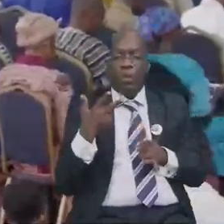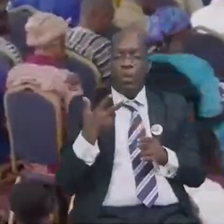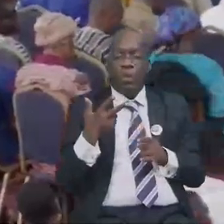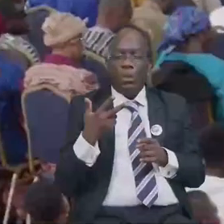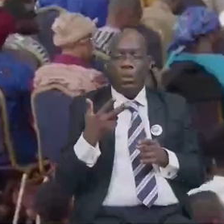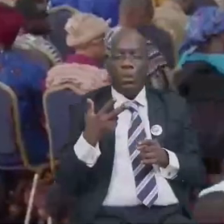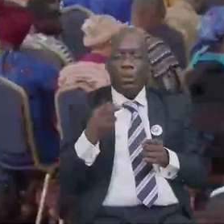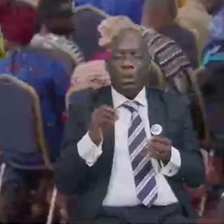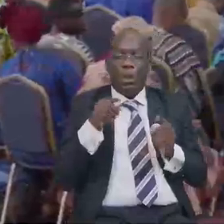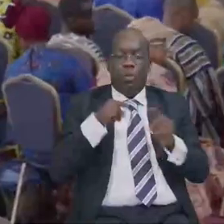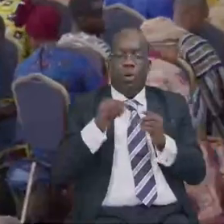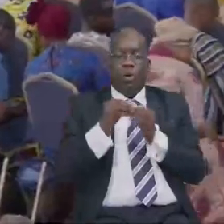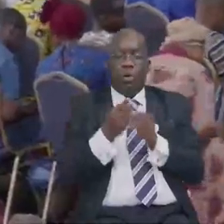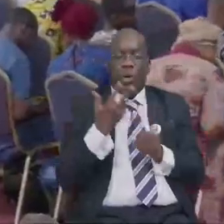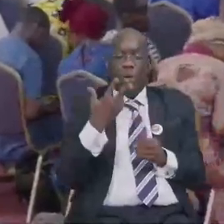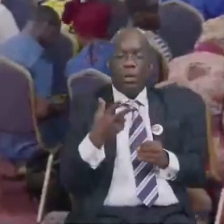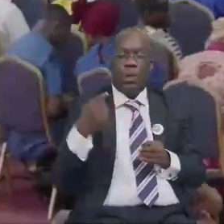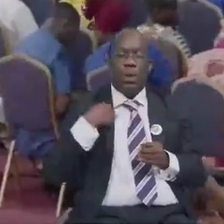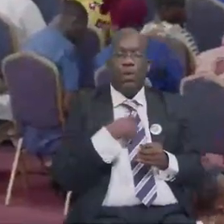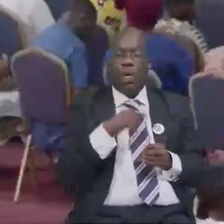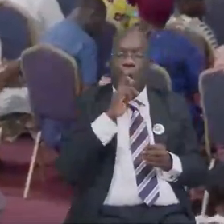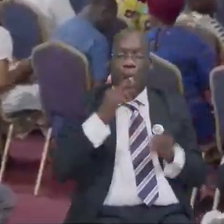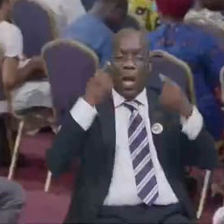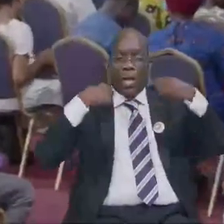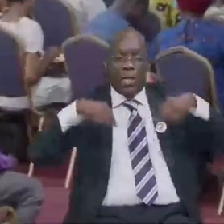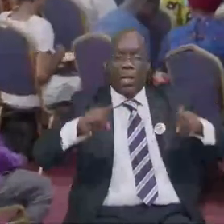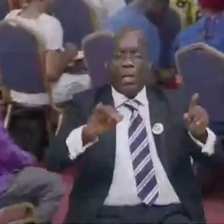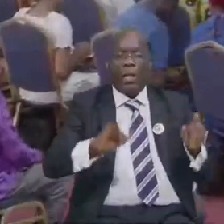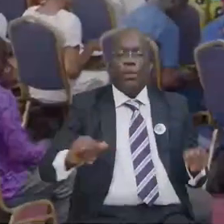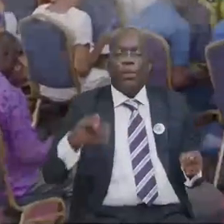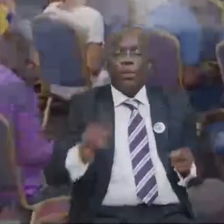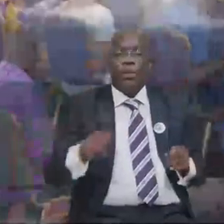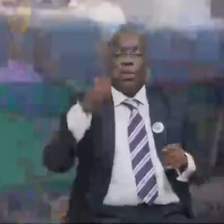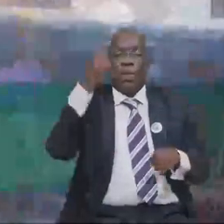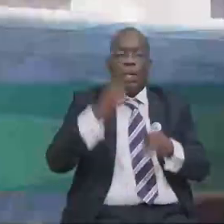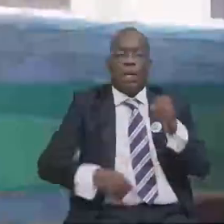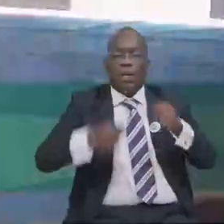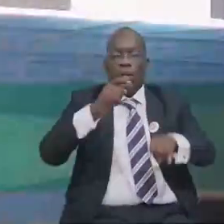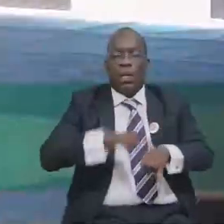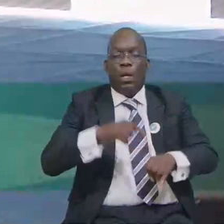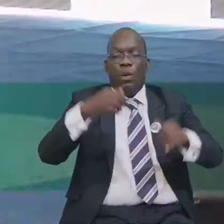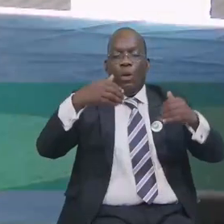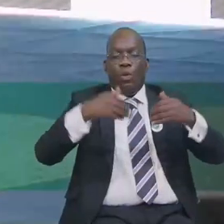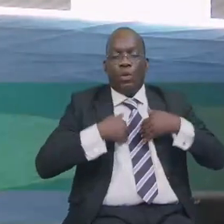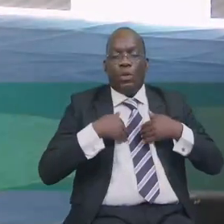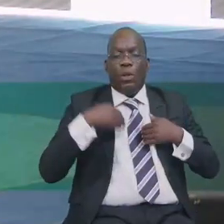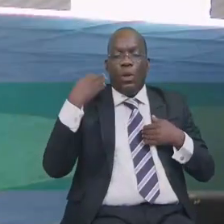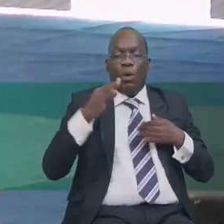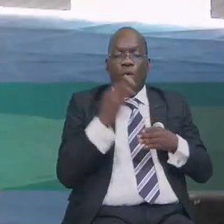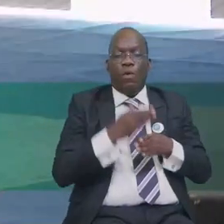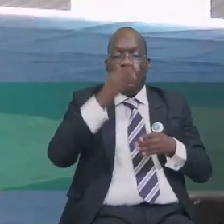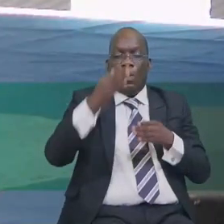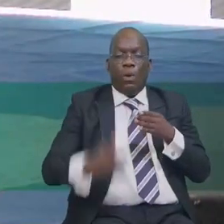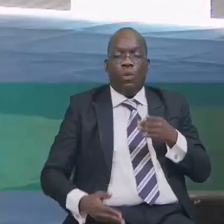Troisième point, déclarer la possession de la guérison holistique de la fin de